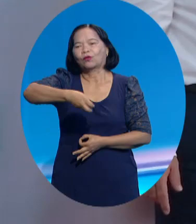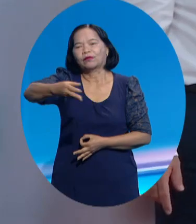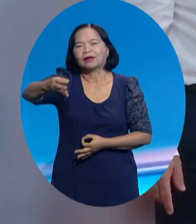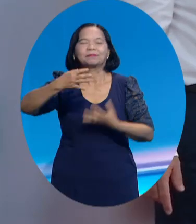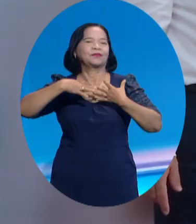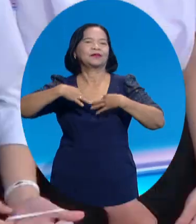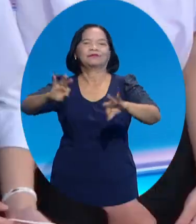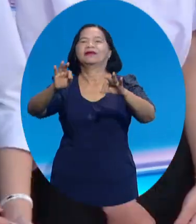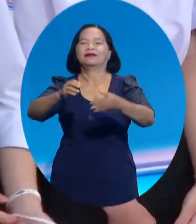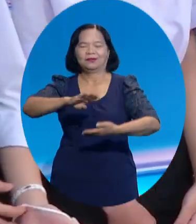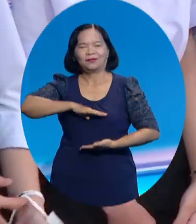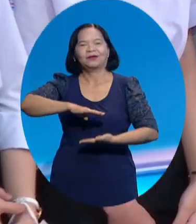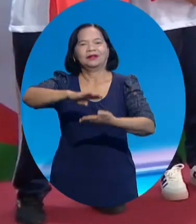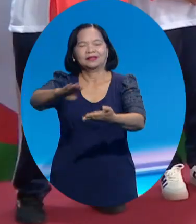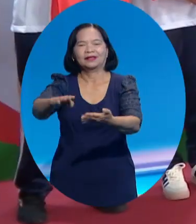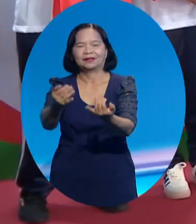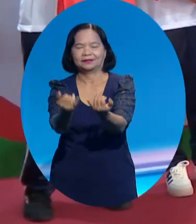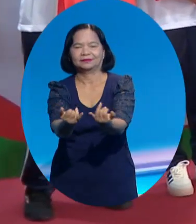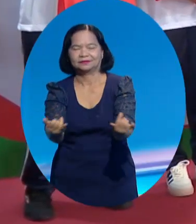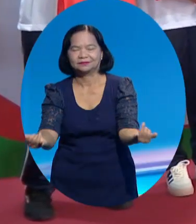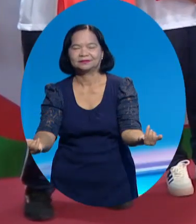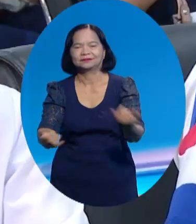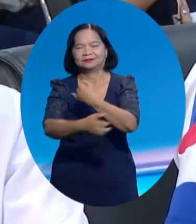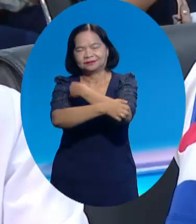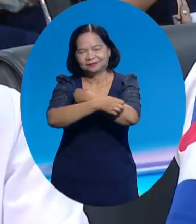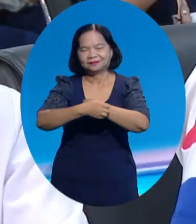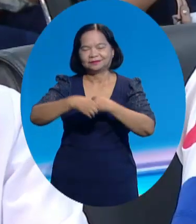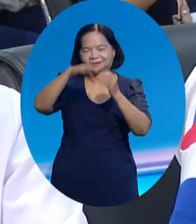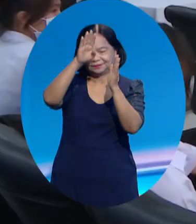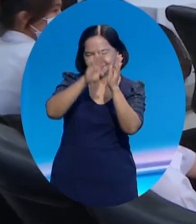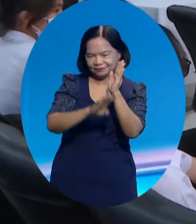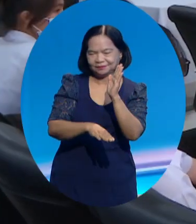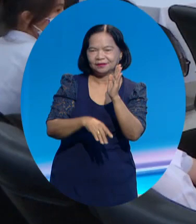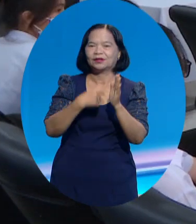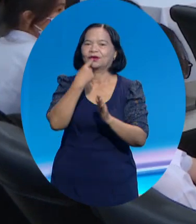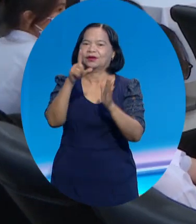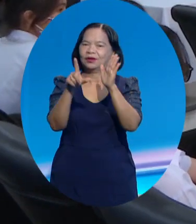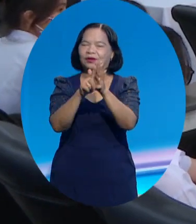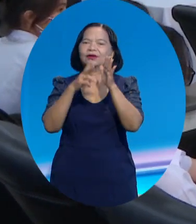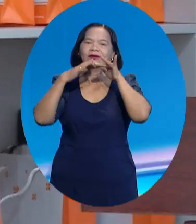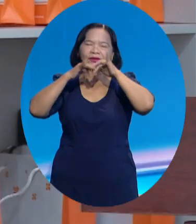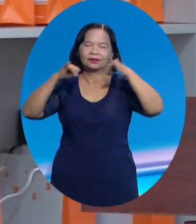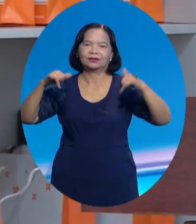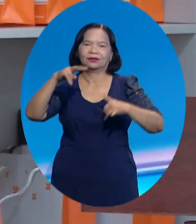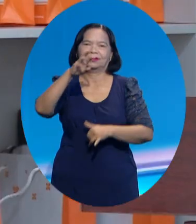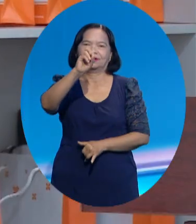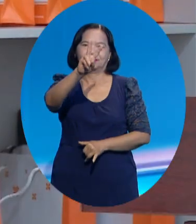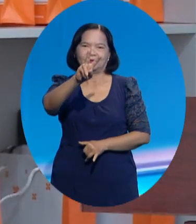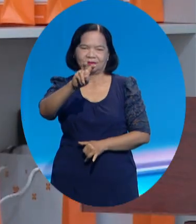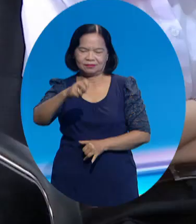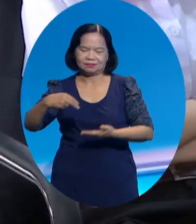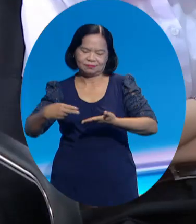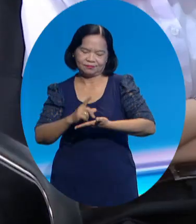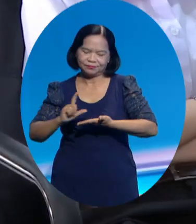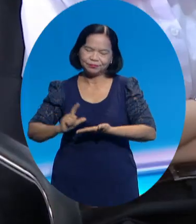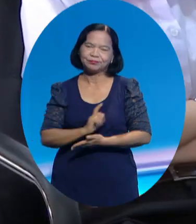đoàn viên, hội viên, thanh thiếu nhi yếu thế. Trong khuôn khổ chương trình, các em cũng được phổ biến luật thanh niên năm 2020, chiến lược phát